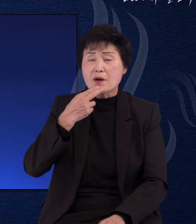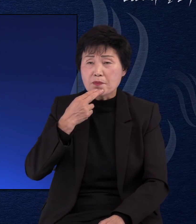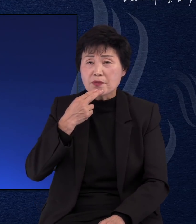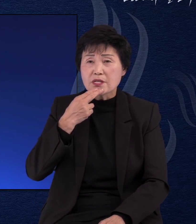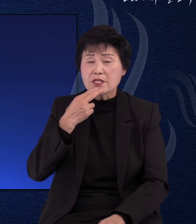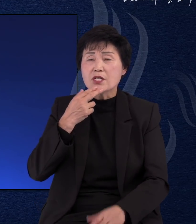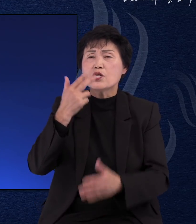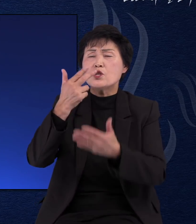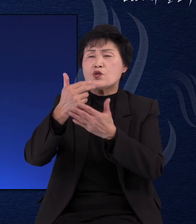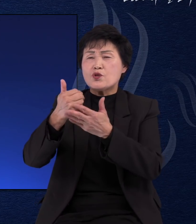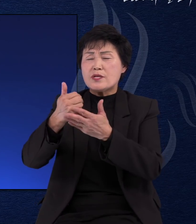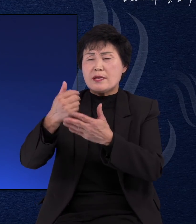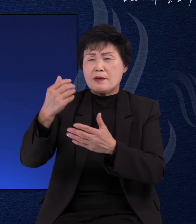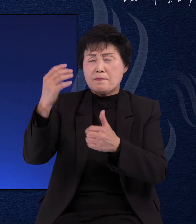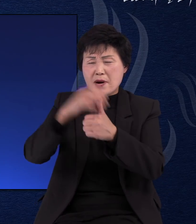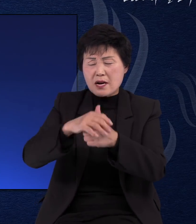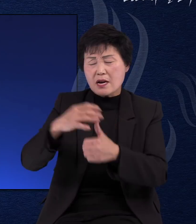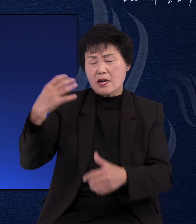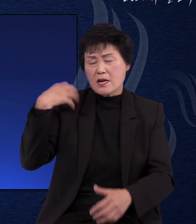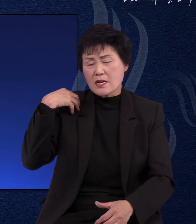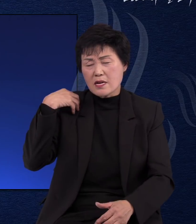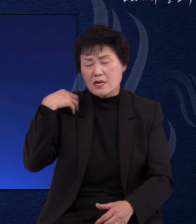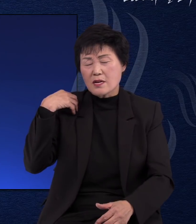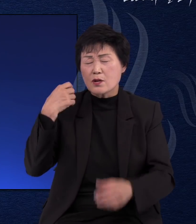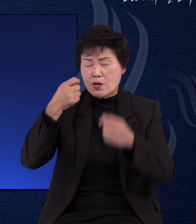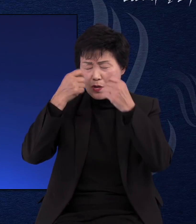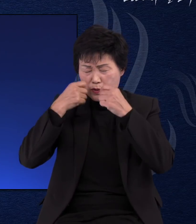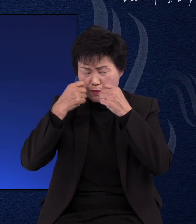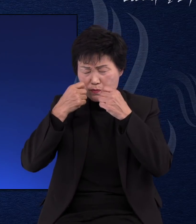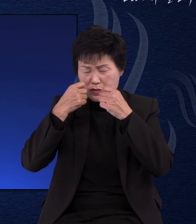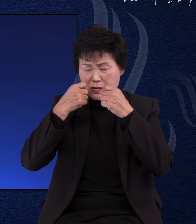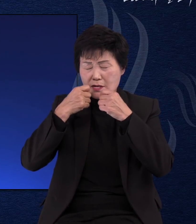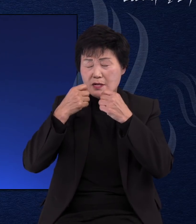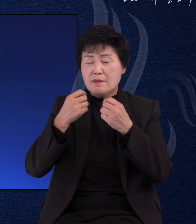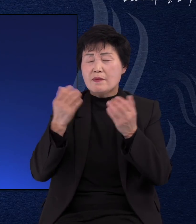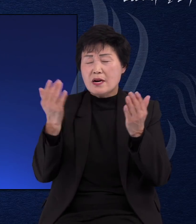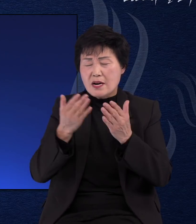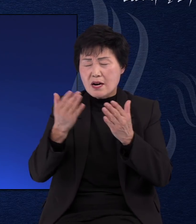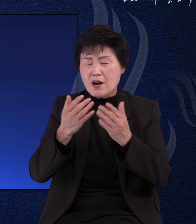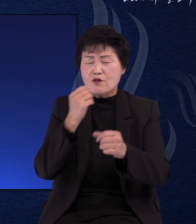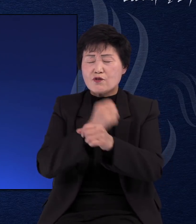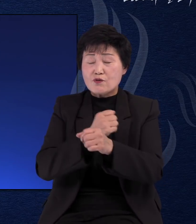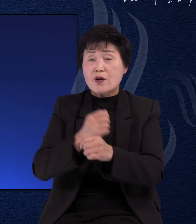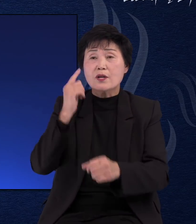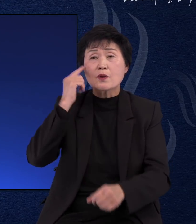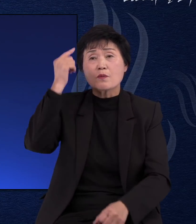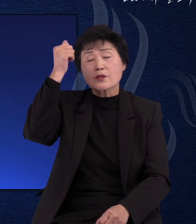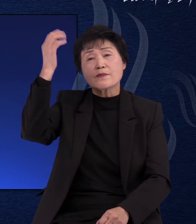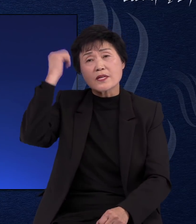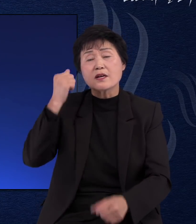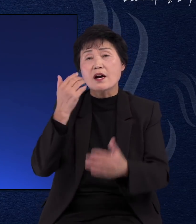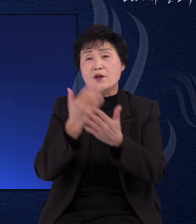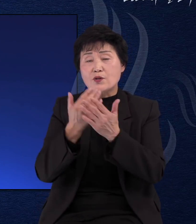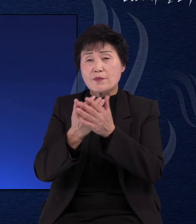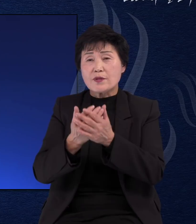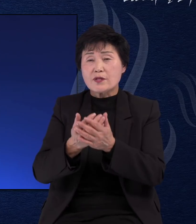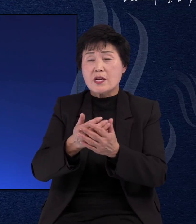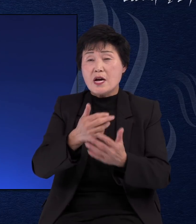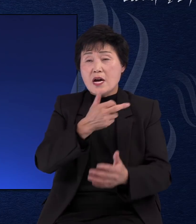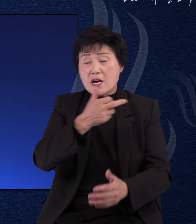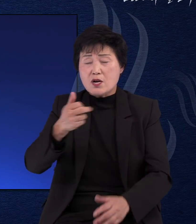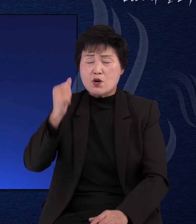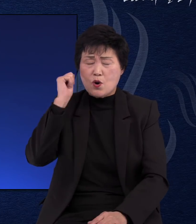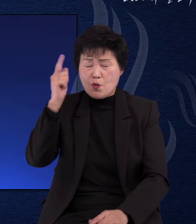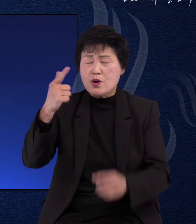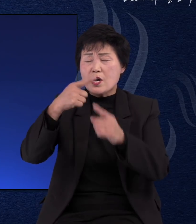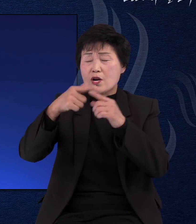사명지에서 눈물로 목회하고 계시는 목사님들을 하나님 기억해 주십시오. 훌륭하고 좋은 교회 많지만 그 교회가 세상에 하나밖에